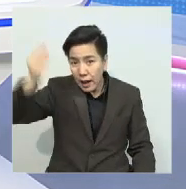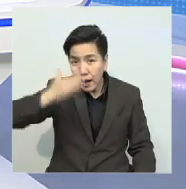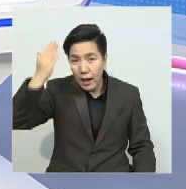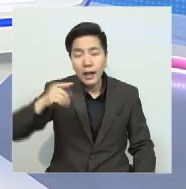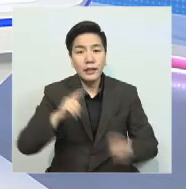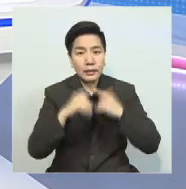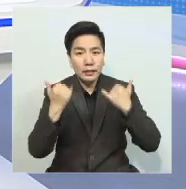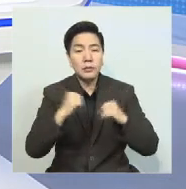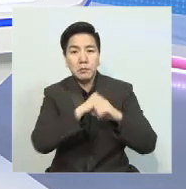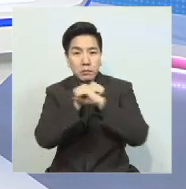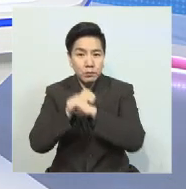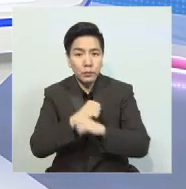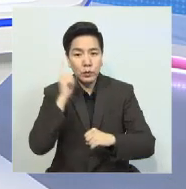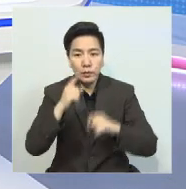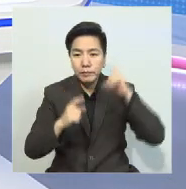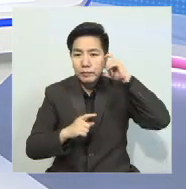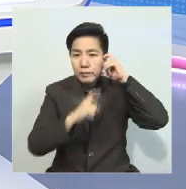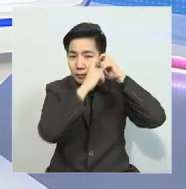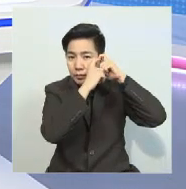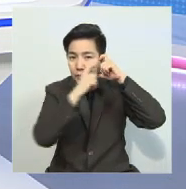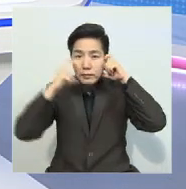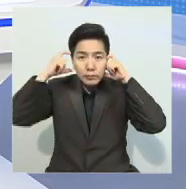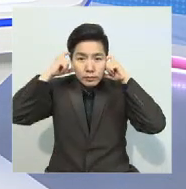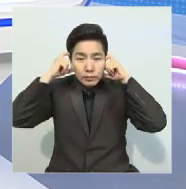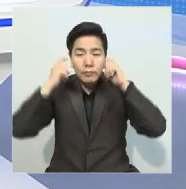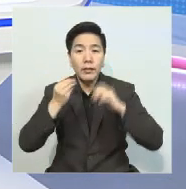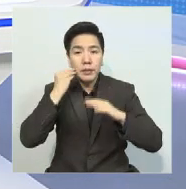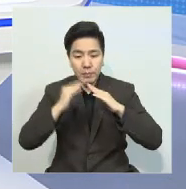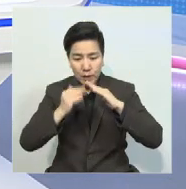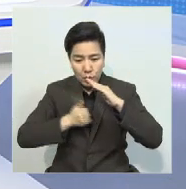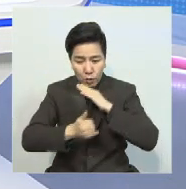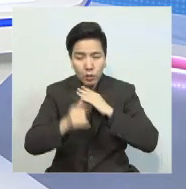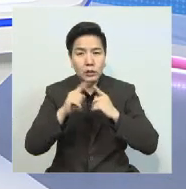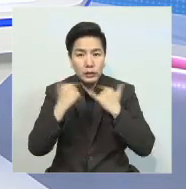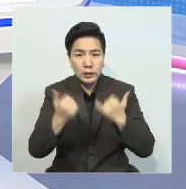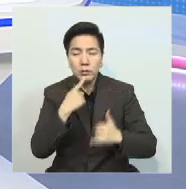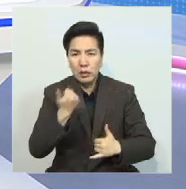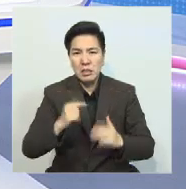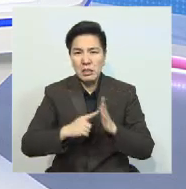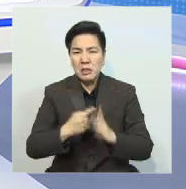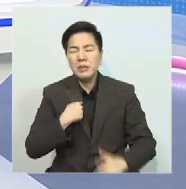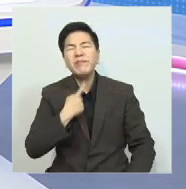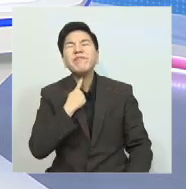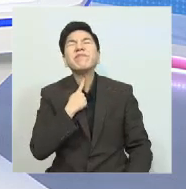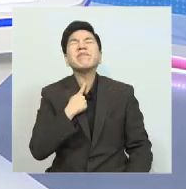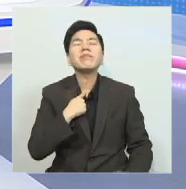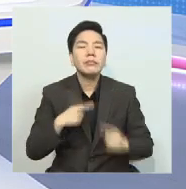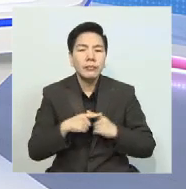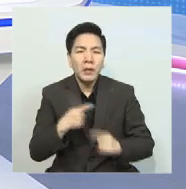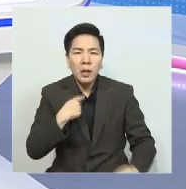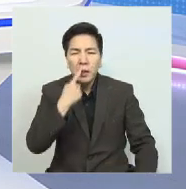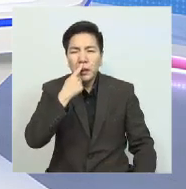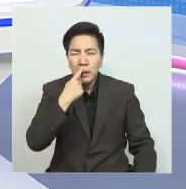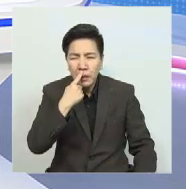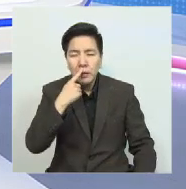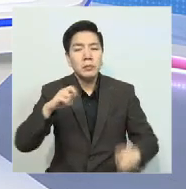บบนี้แล้วก็เลยมีการป้องกันนะคะด้วยการสวมใส่หน้ากากอนามัยก่อนออกจากบ้านหลายคนบอกว่าตอนนี้เริ่มมีอาการเจ็บคอแล้วก็หายใจ